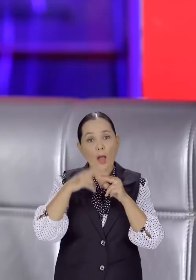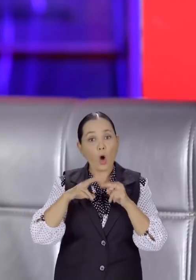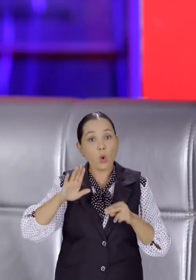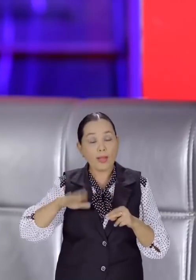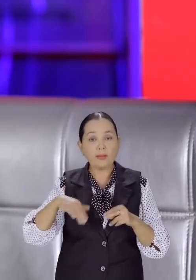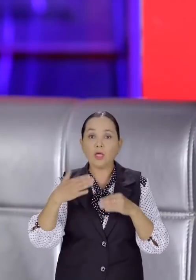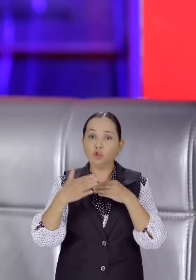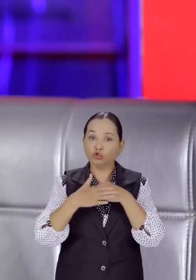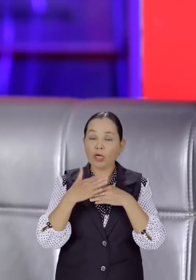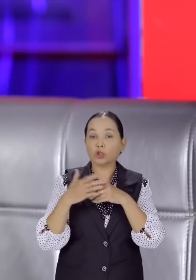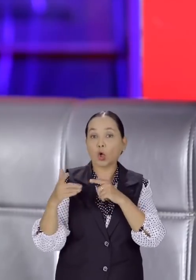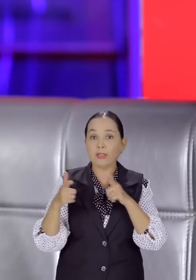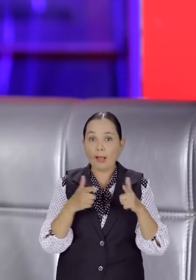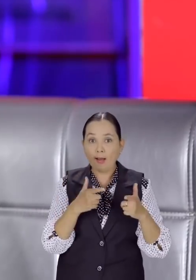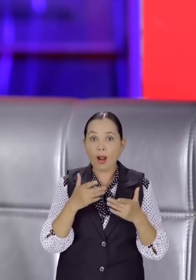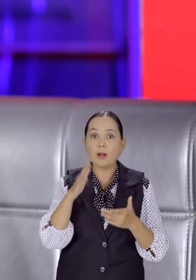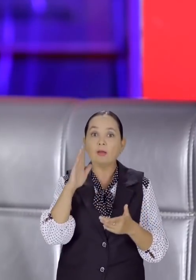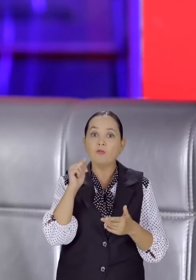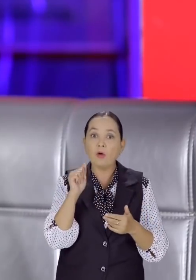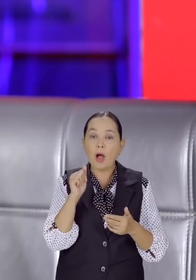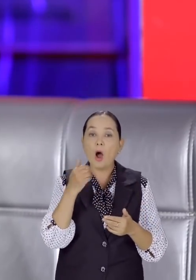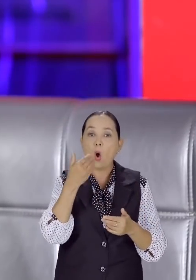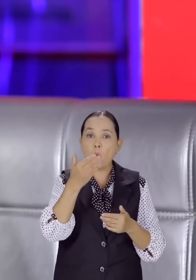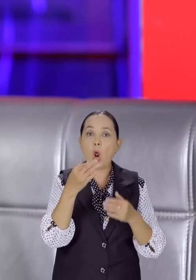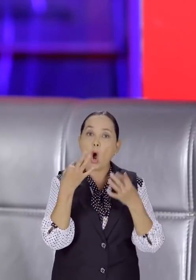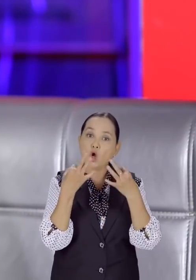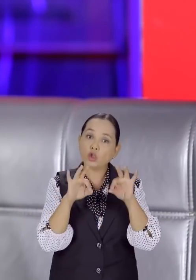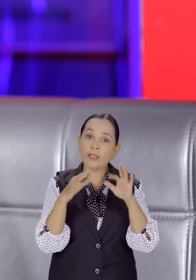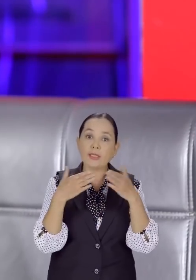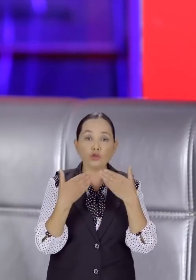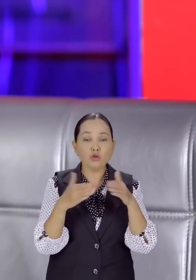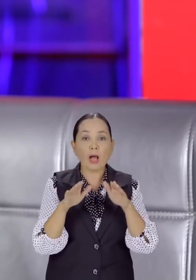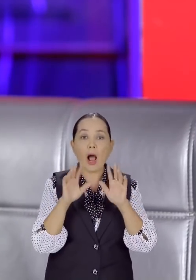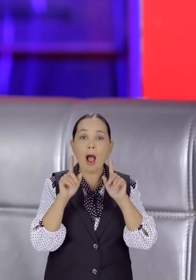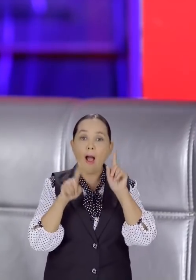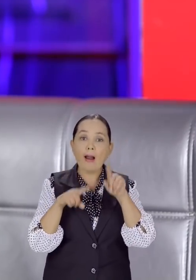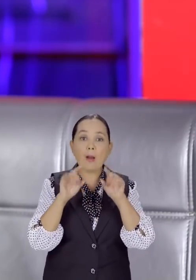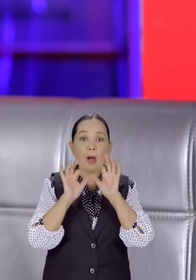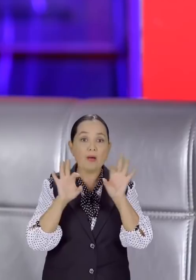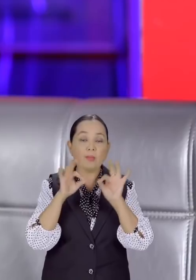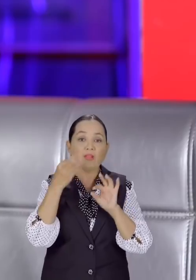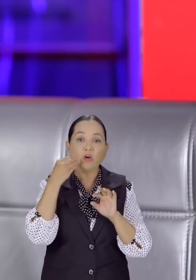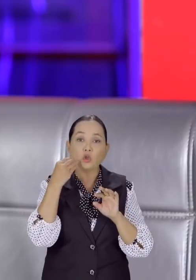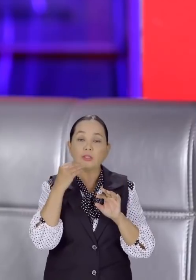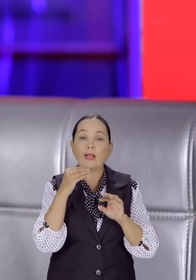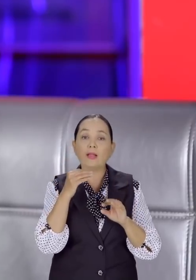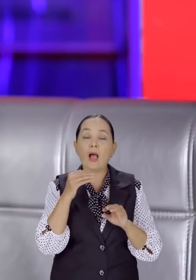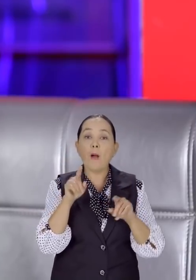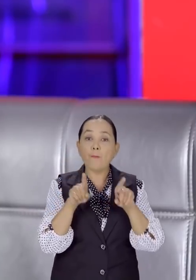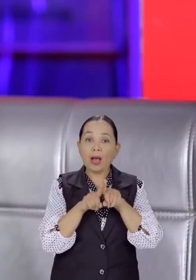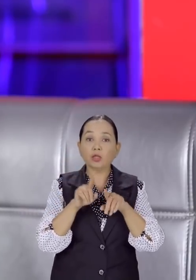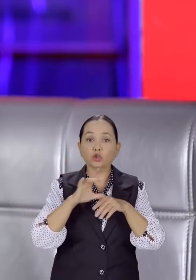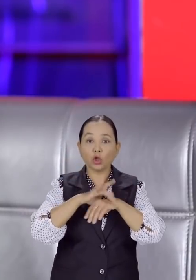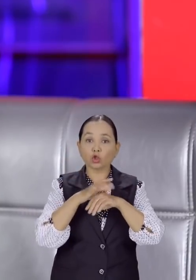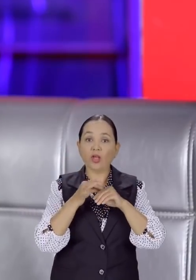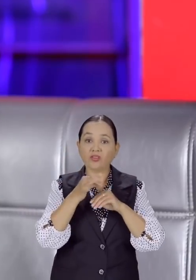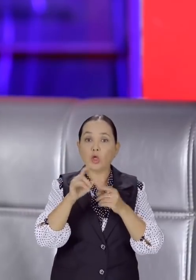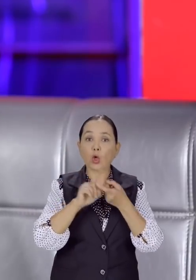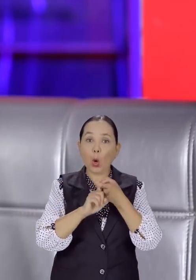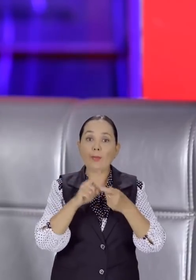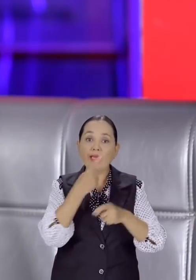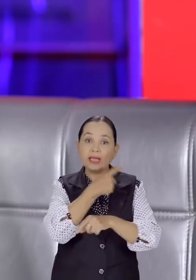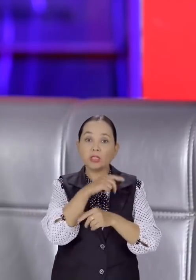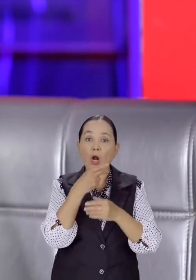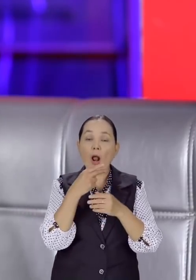so'ng jazo tayinlanadi va u ozodlikka chiqarildi va ayrim ommaviy axborot vositalarida ma'lum qilinishicha mana shu Toshkent viloyati yuqumli